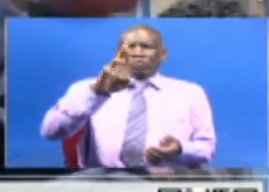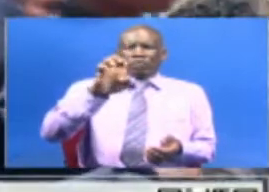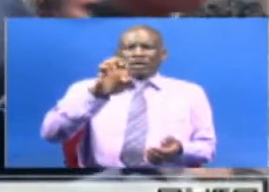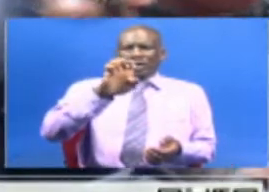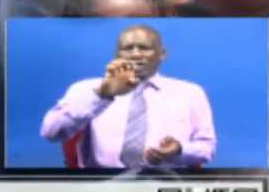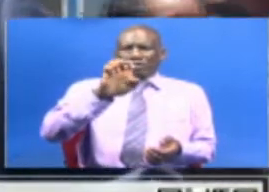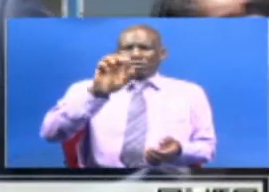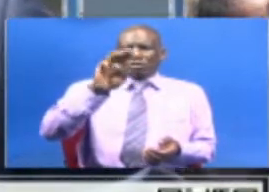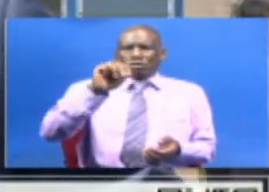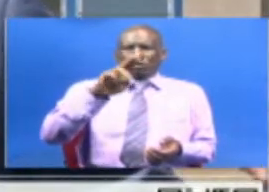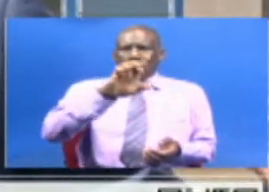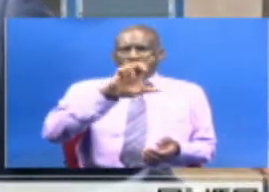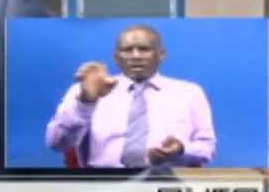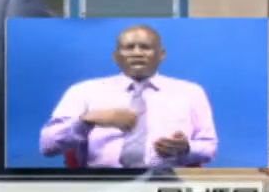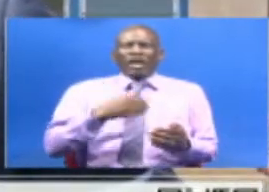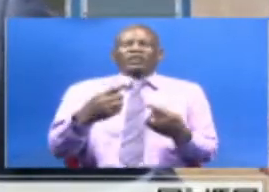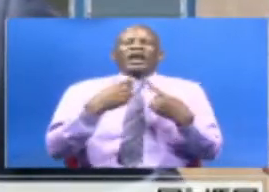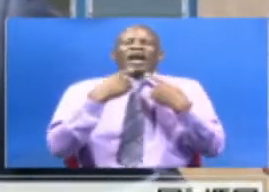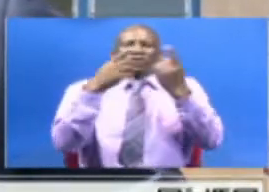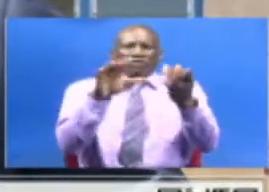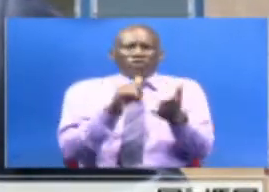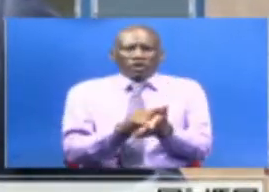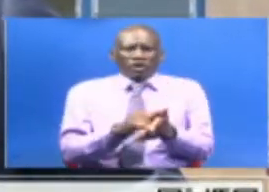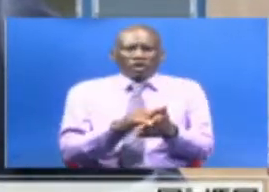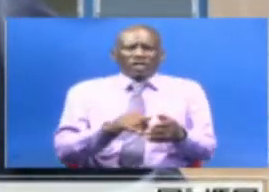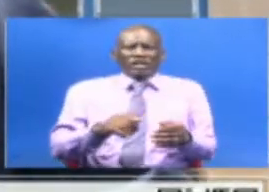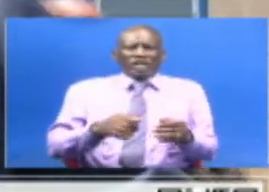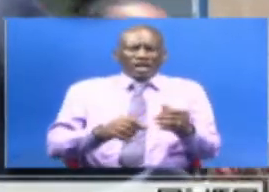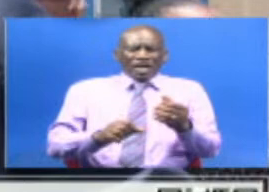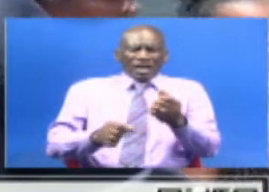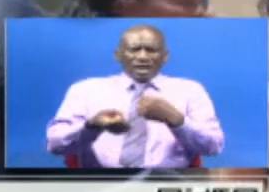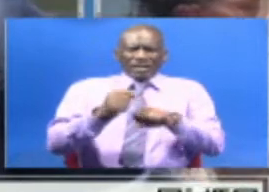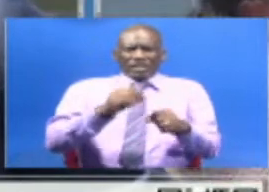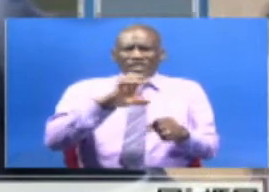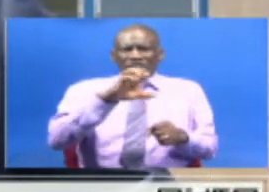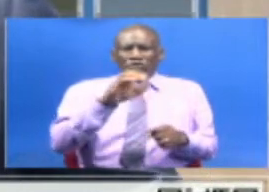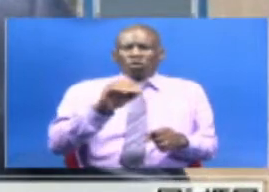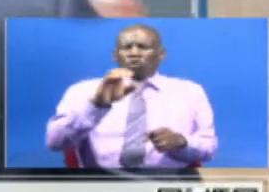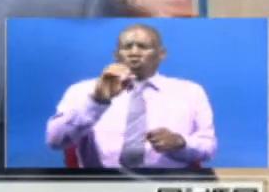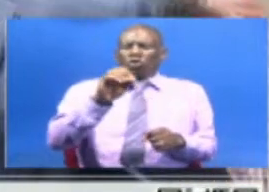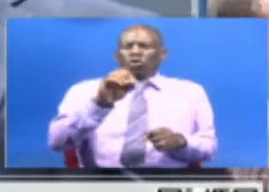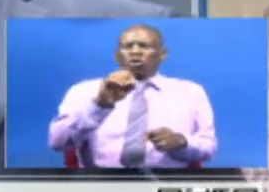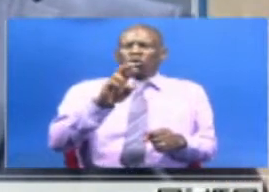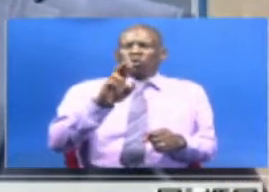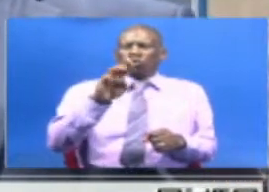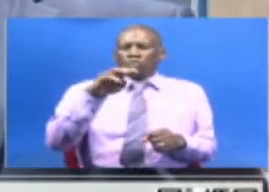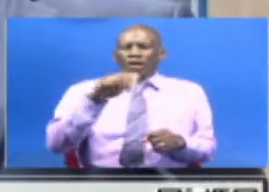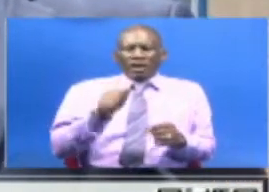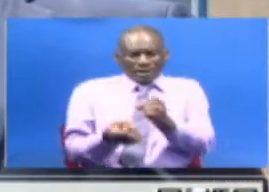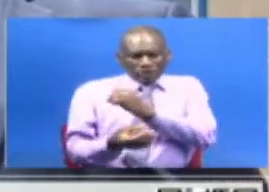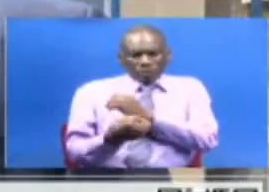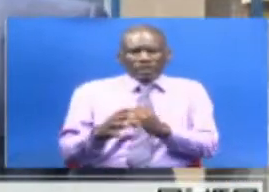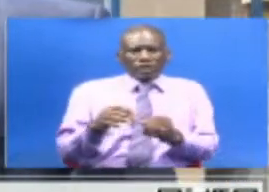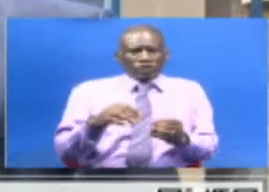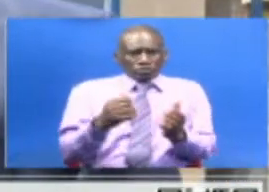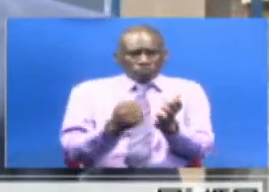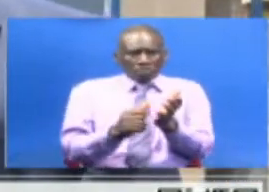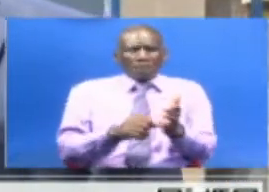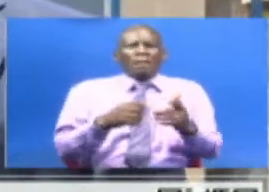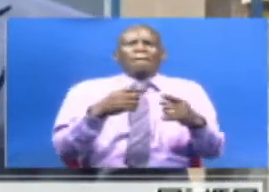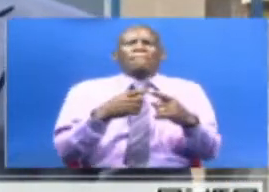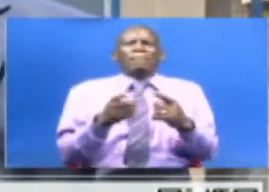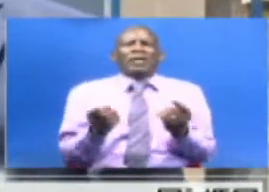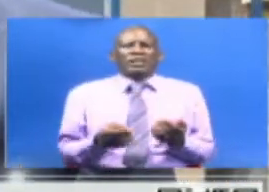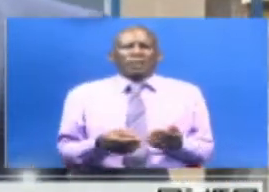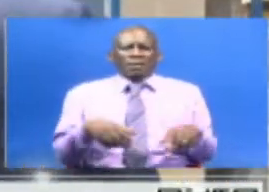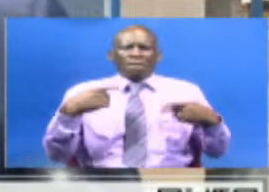CEO. Baada ya tangazo hilo, afisa mkuu mtendaji Samuel Oruma alieleza hoja zake, lakini